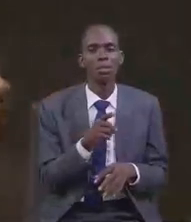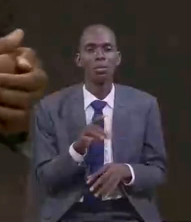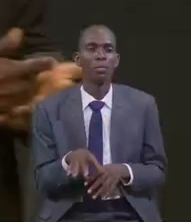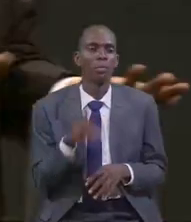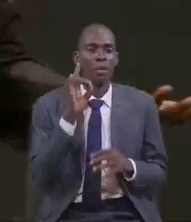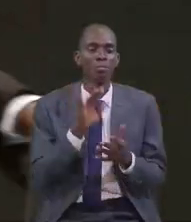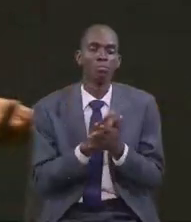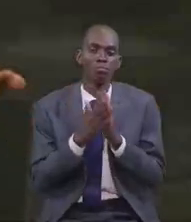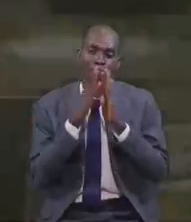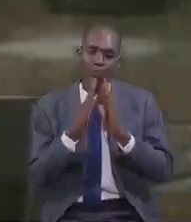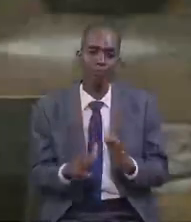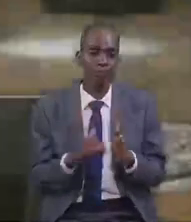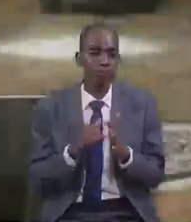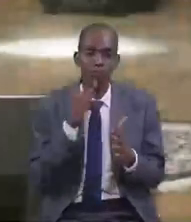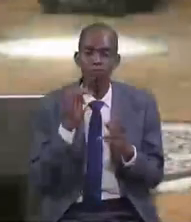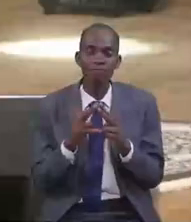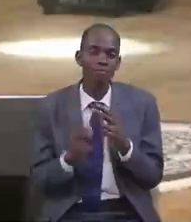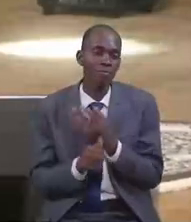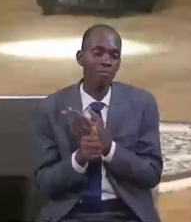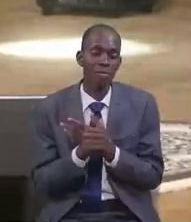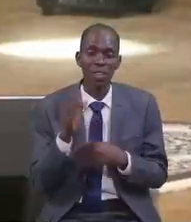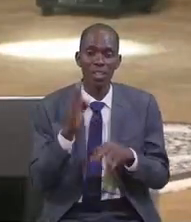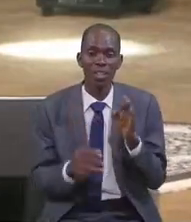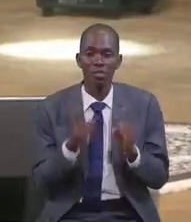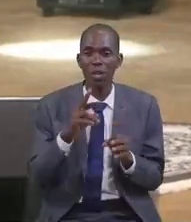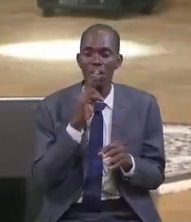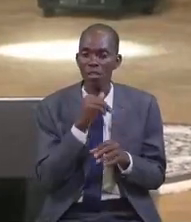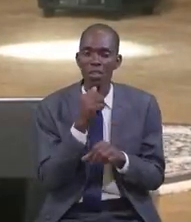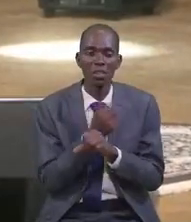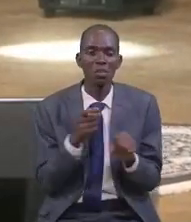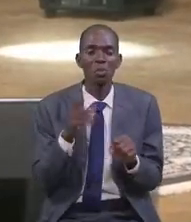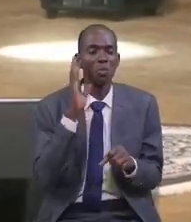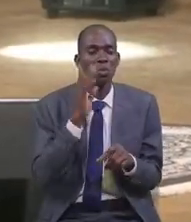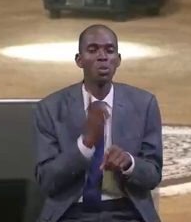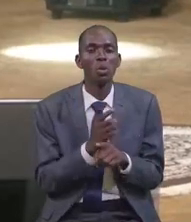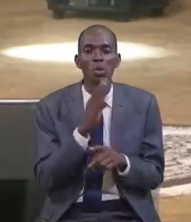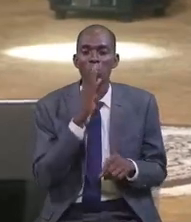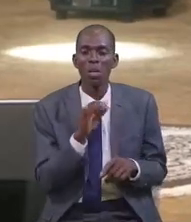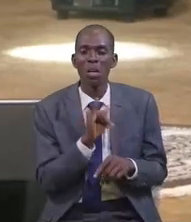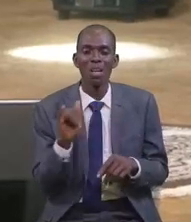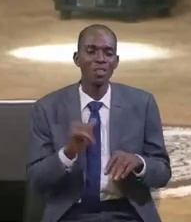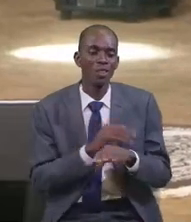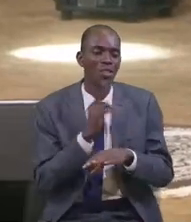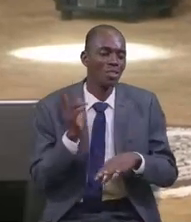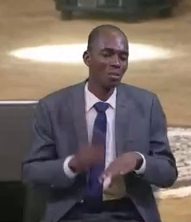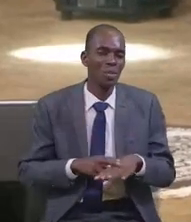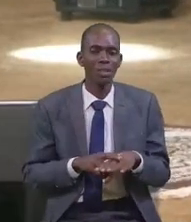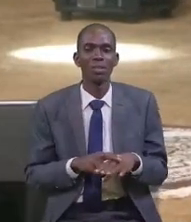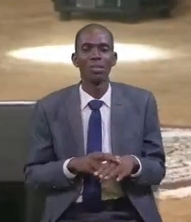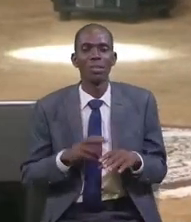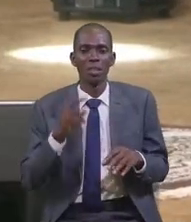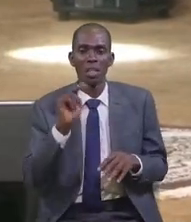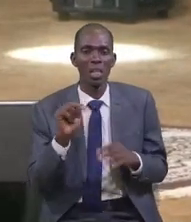on n'est pas né de nouveau, c'est un Nazirien naturel. Un Nazirien charnel. Et votre vie va